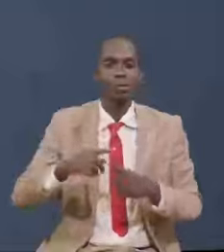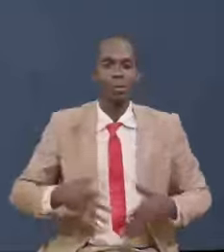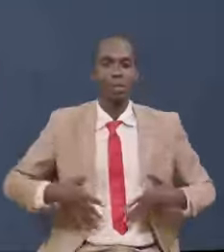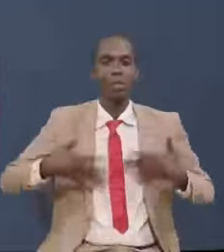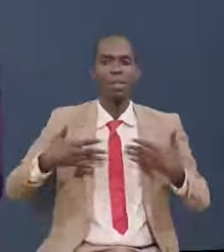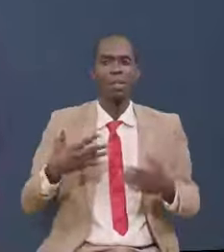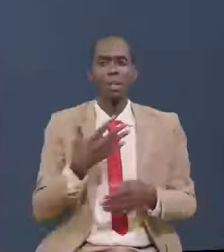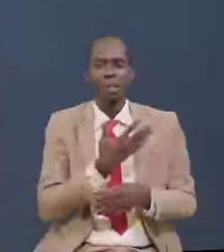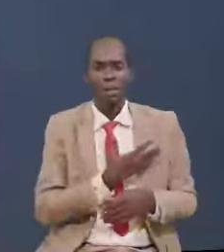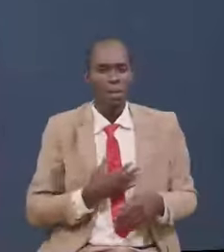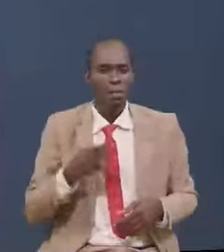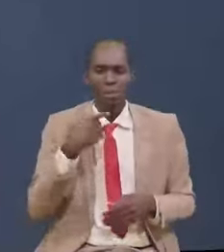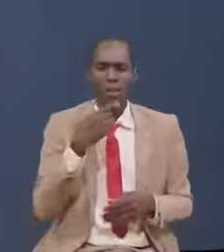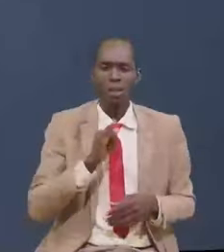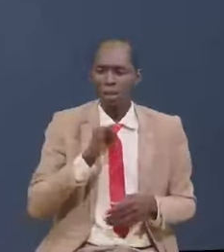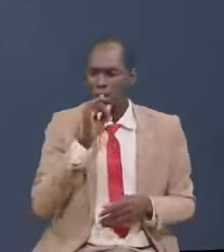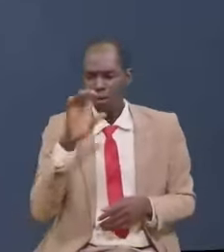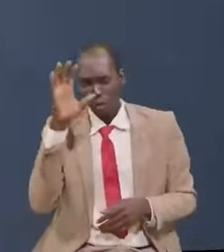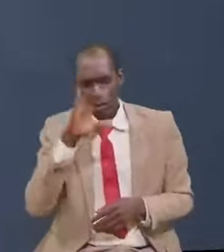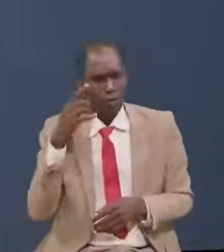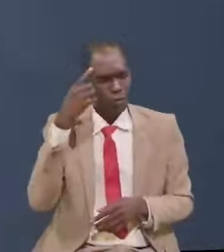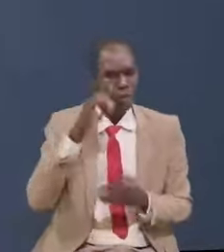Et nous cherchons la paix partout.